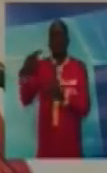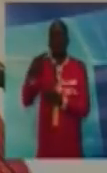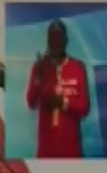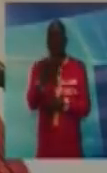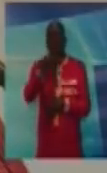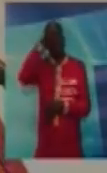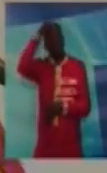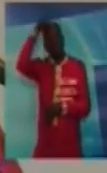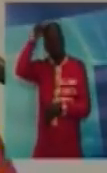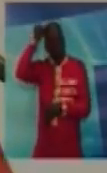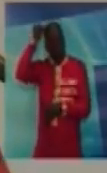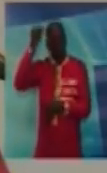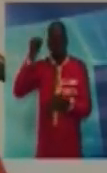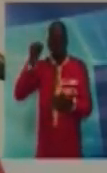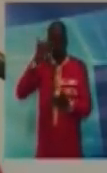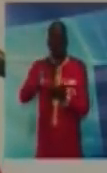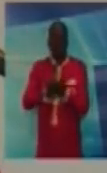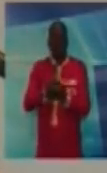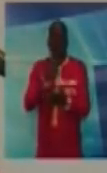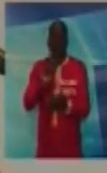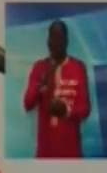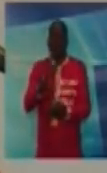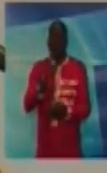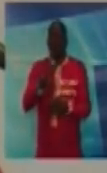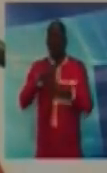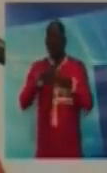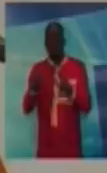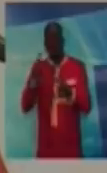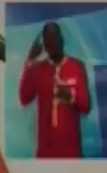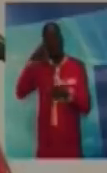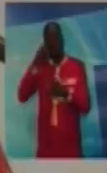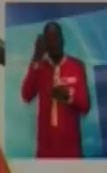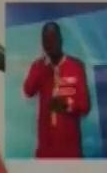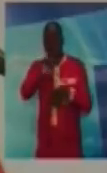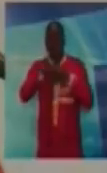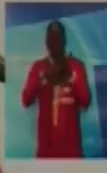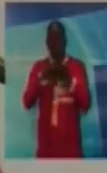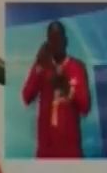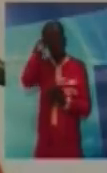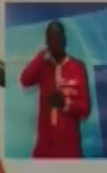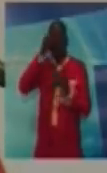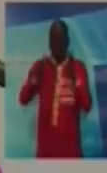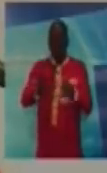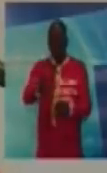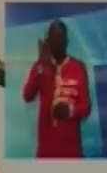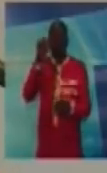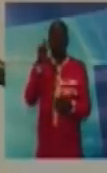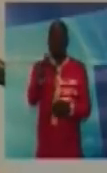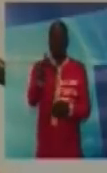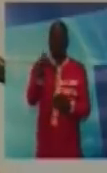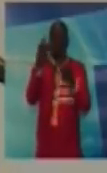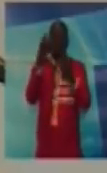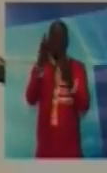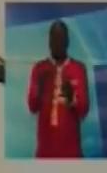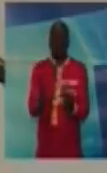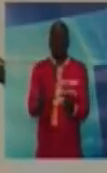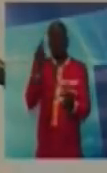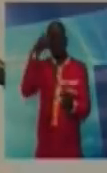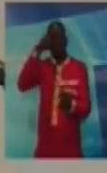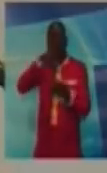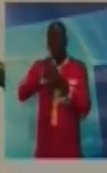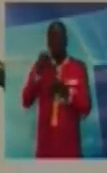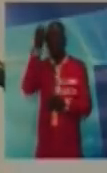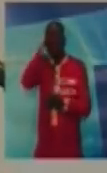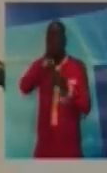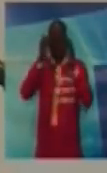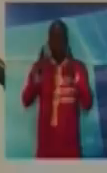Sahel. C'est une évidence, mais également un impératif pour les Africains de trouver eux-mêmes des solutions endogènes aux problèmes